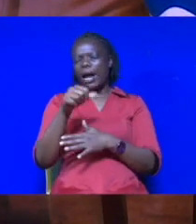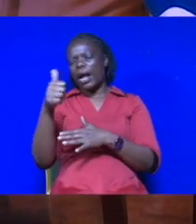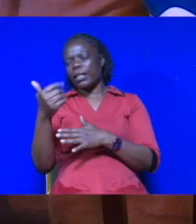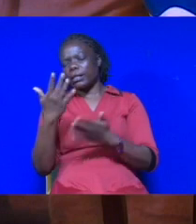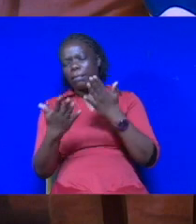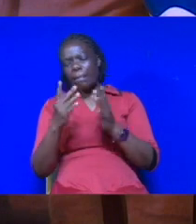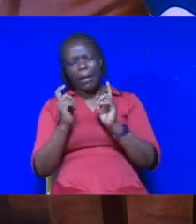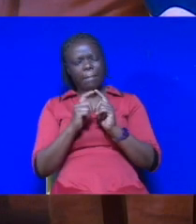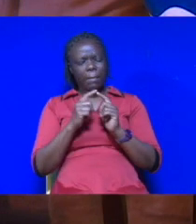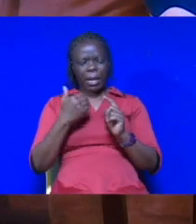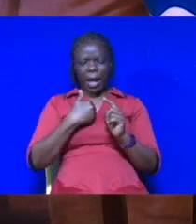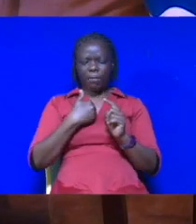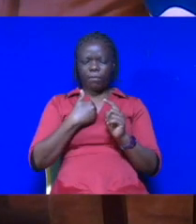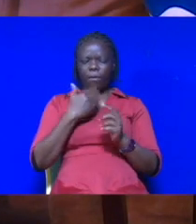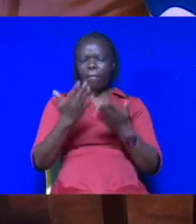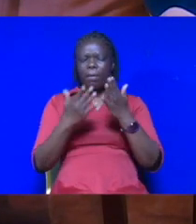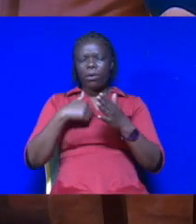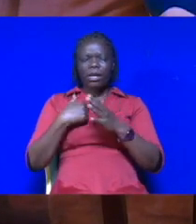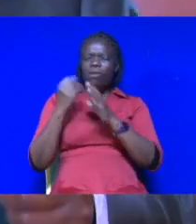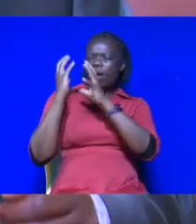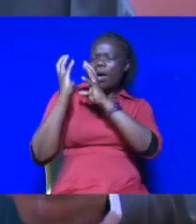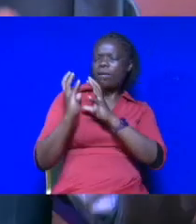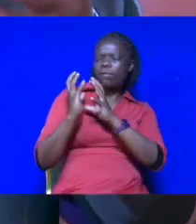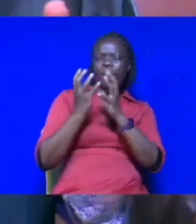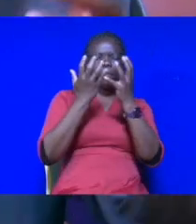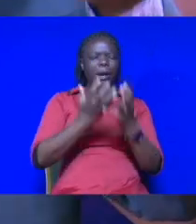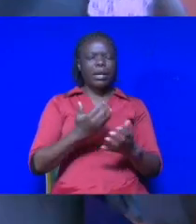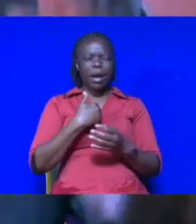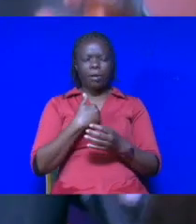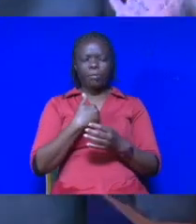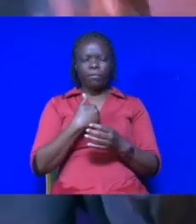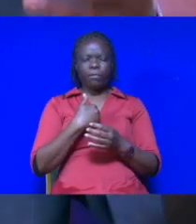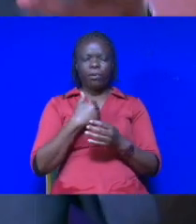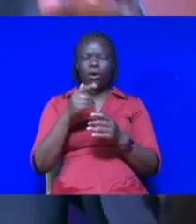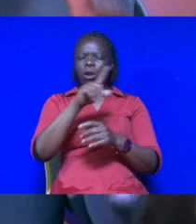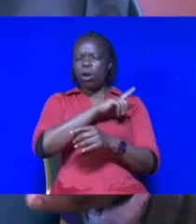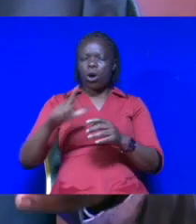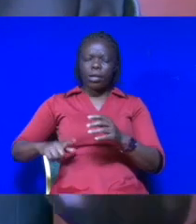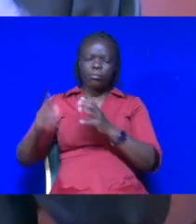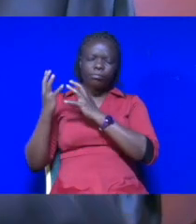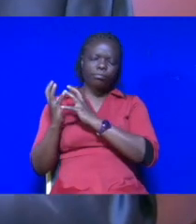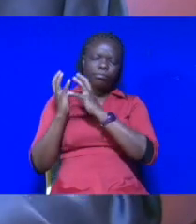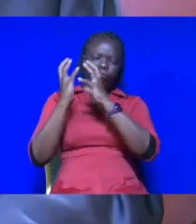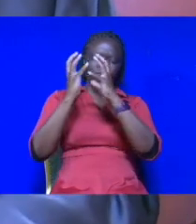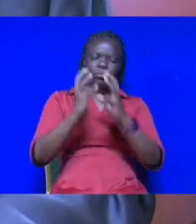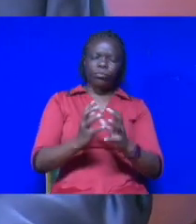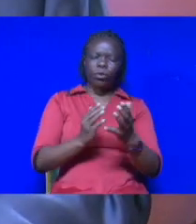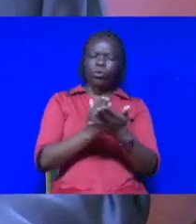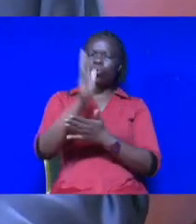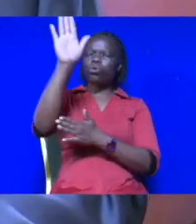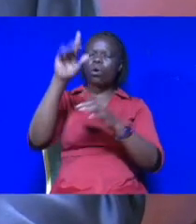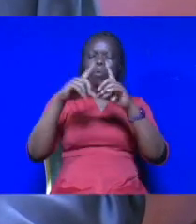huenda tunaumwa, wengine huenda tuna mizigo fulani. Ebu tutue matatizo yetu kupitia katika neno